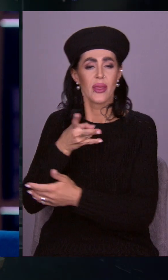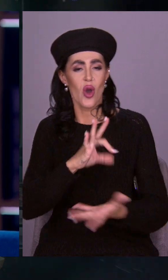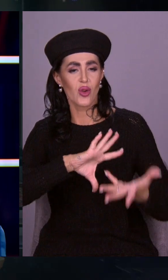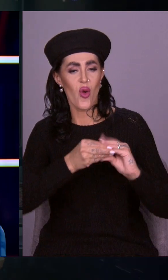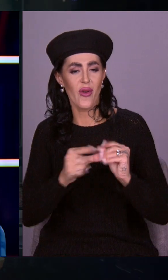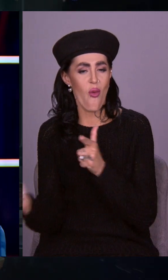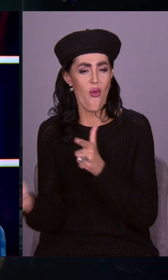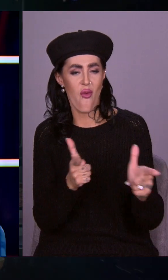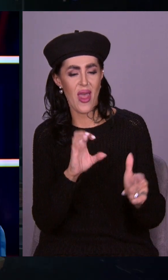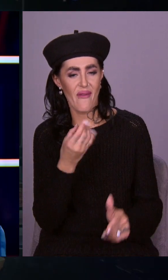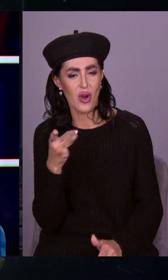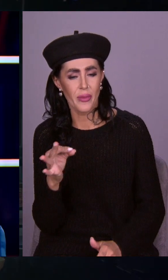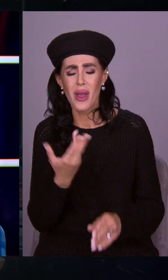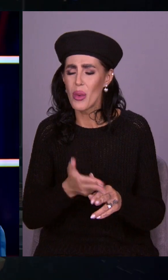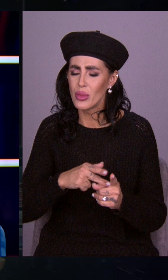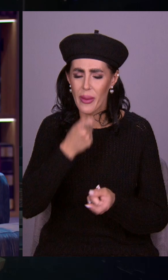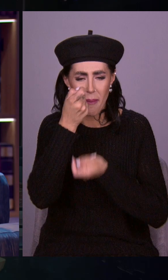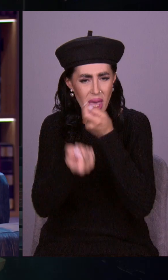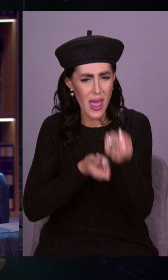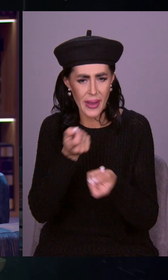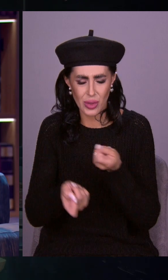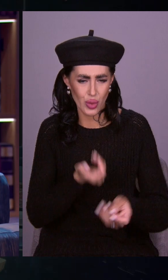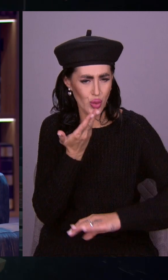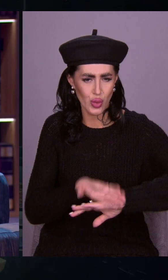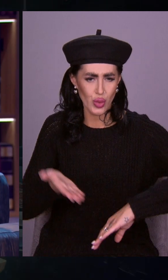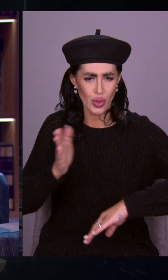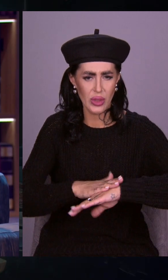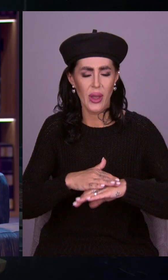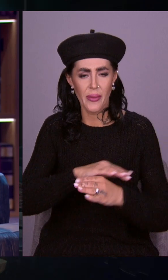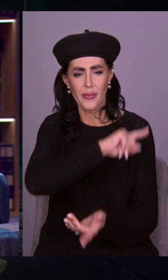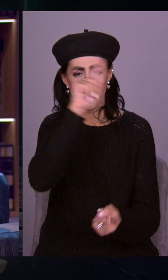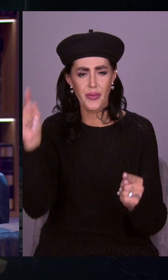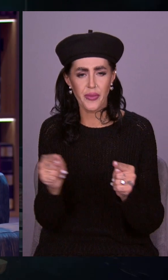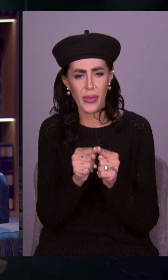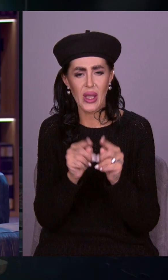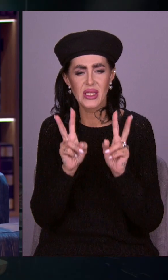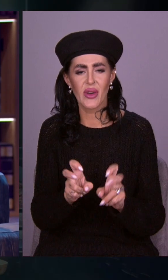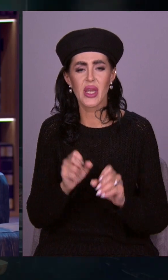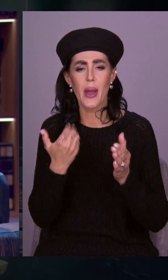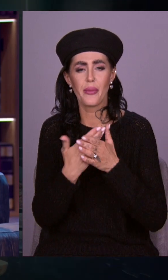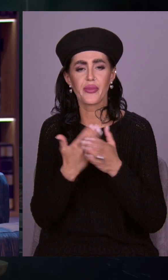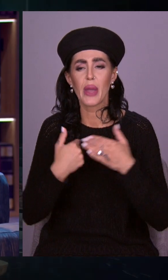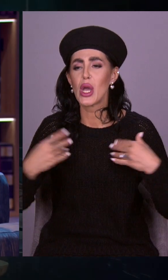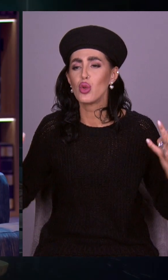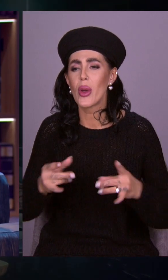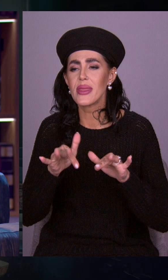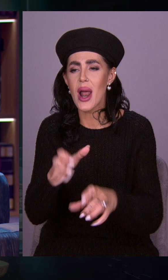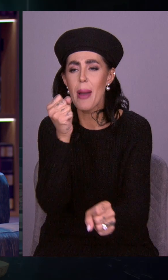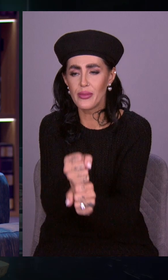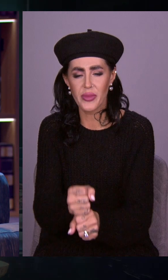готові. Серйозно? Так. І це там було, там, серії, за 7 хвилин вони порахували, що у супроводі поліції можна доїхати. Угу. Тобто,